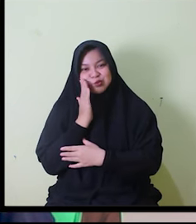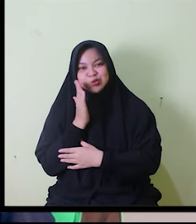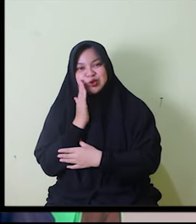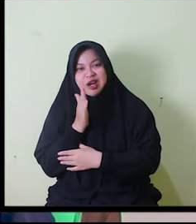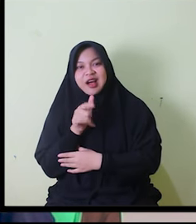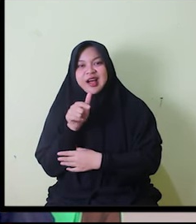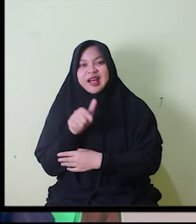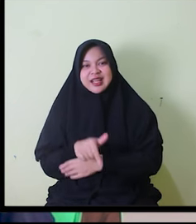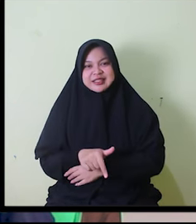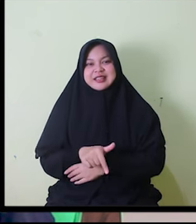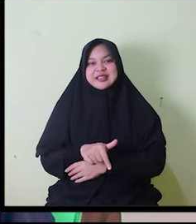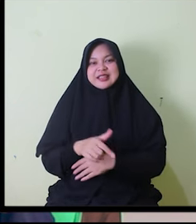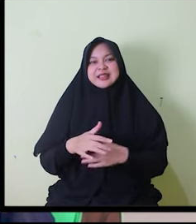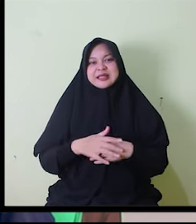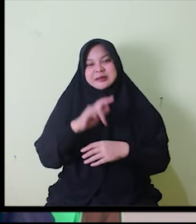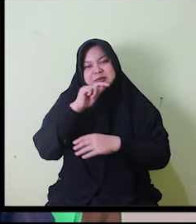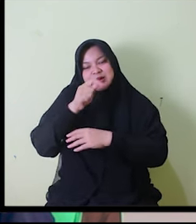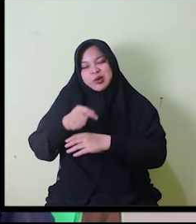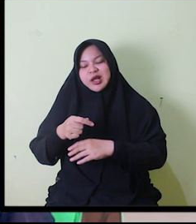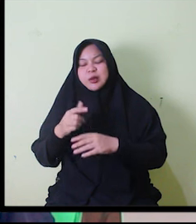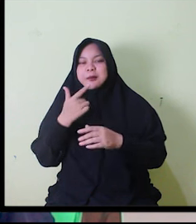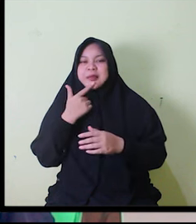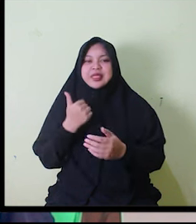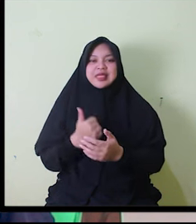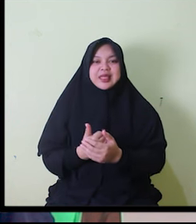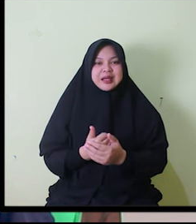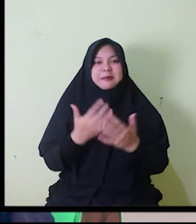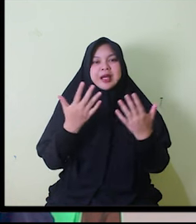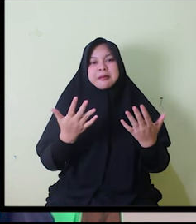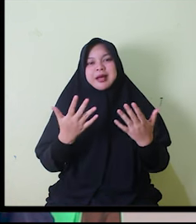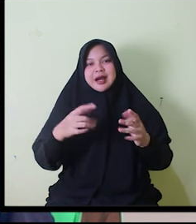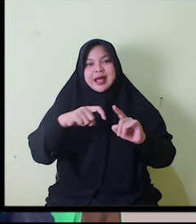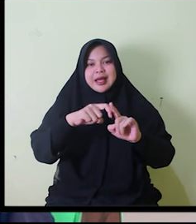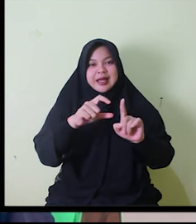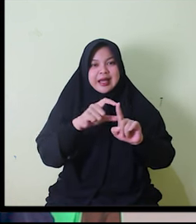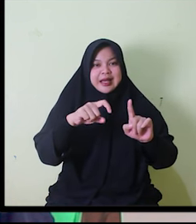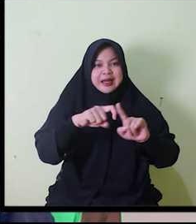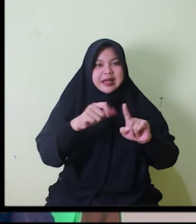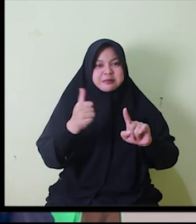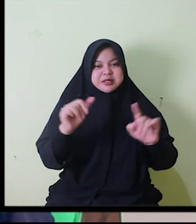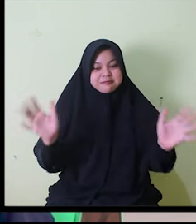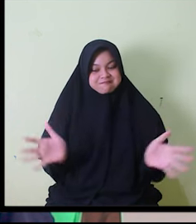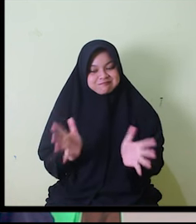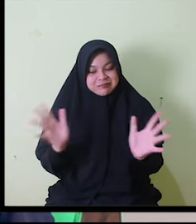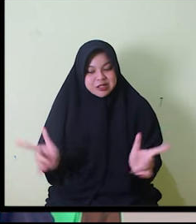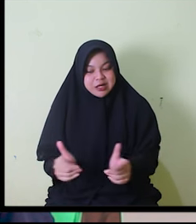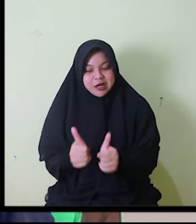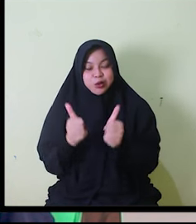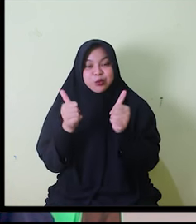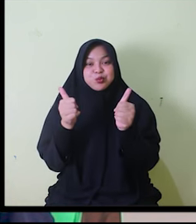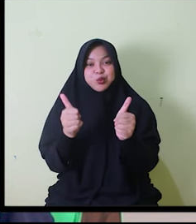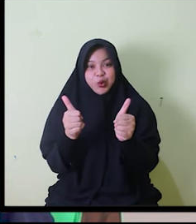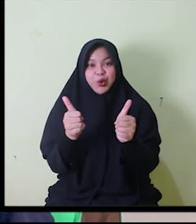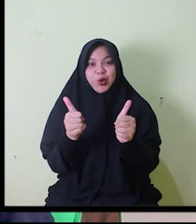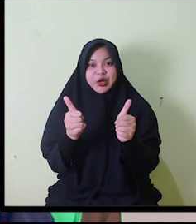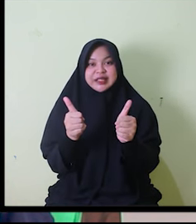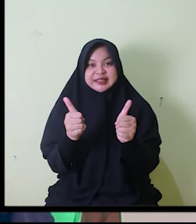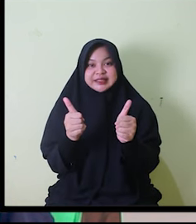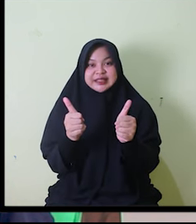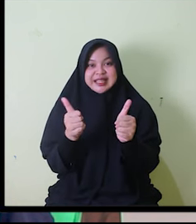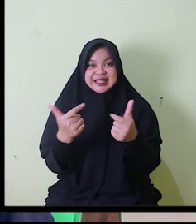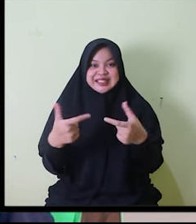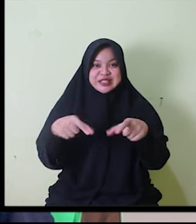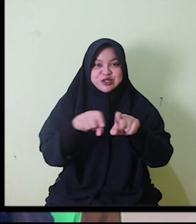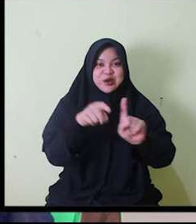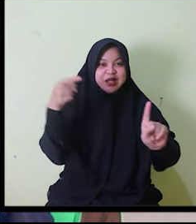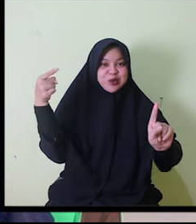KDK itu bisa bisa daya yang yang se apa ya namanya ya sejalan dengan tujuan